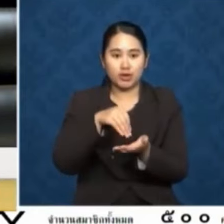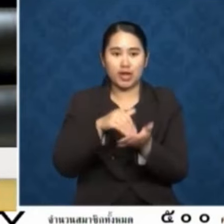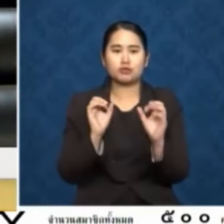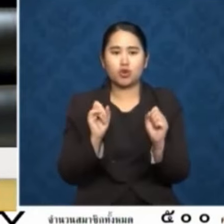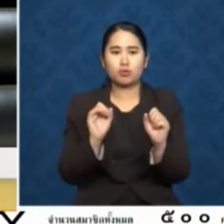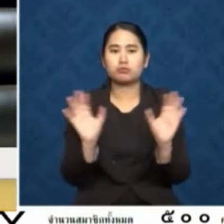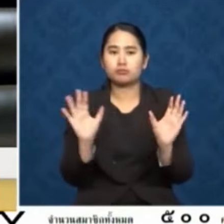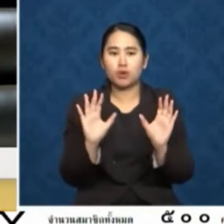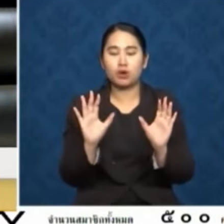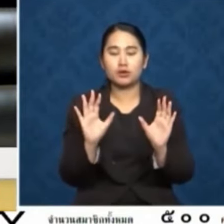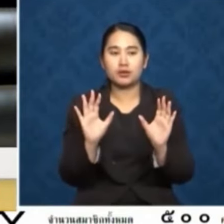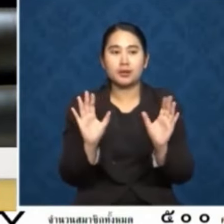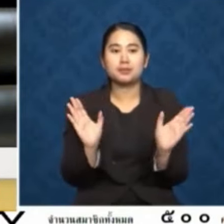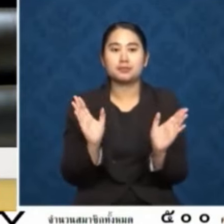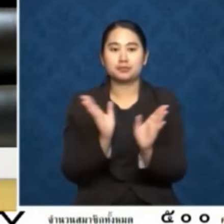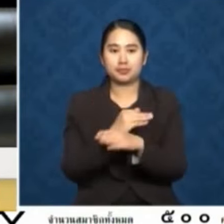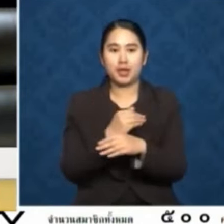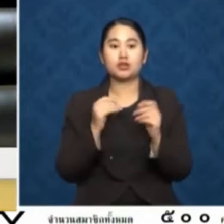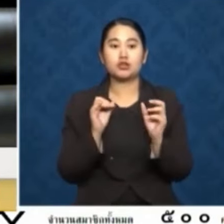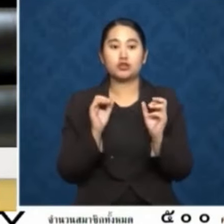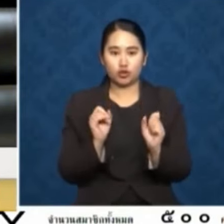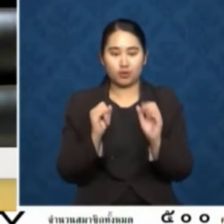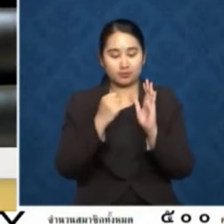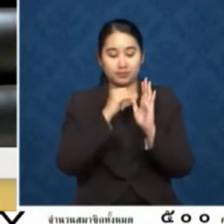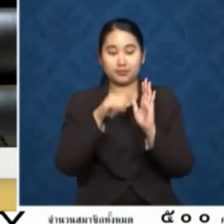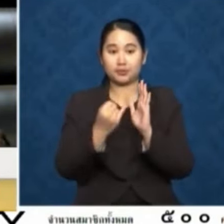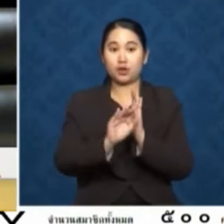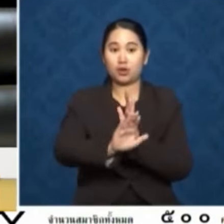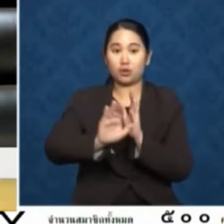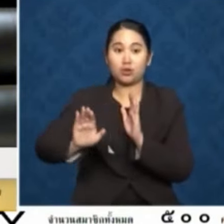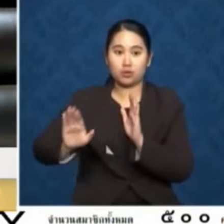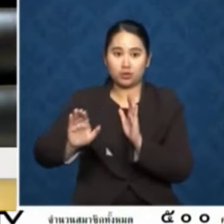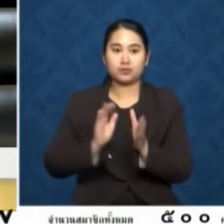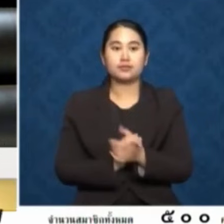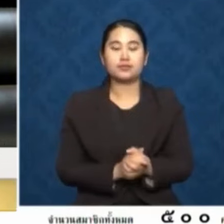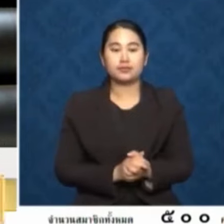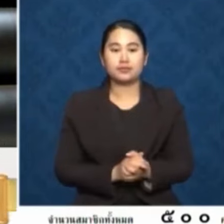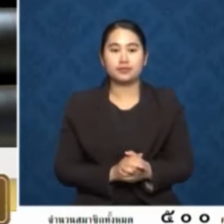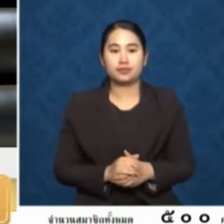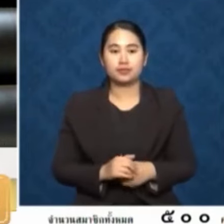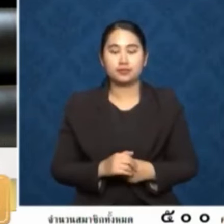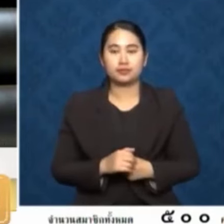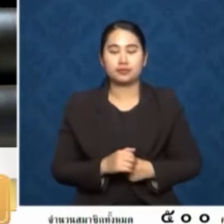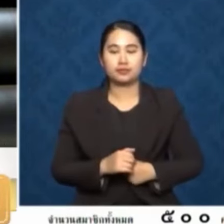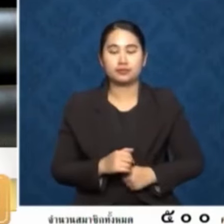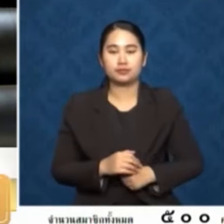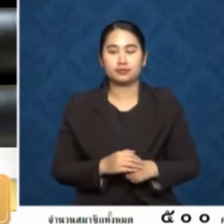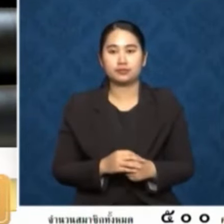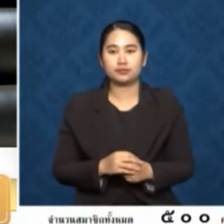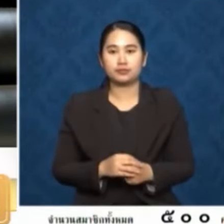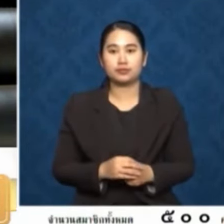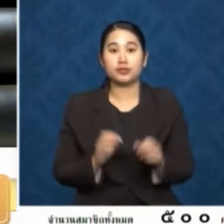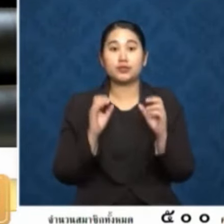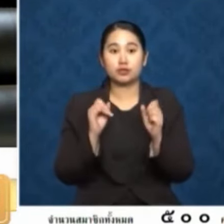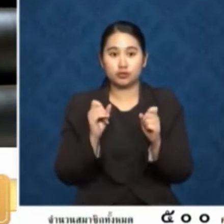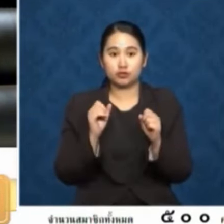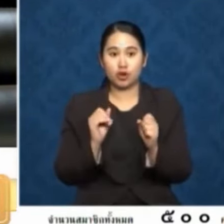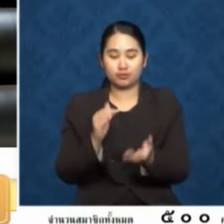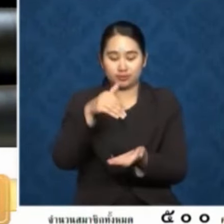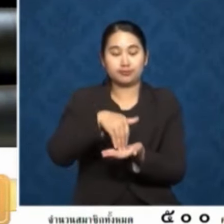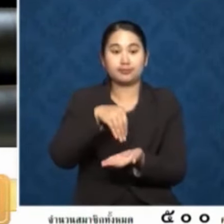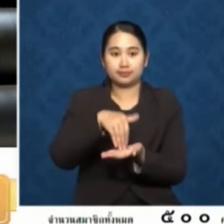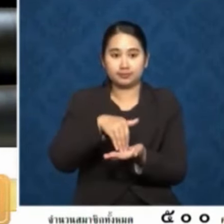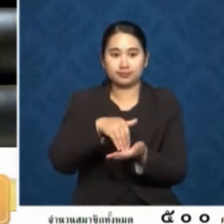ากลับไปที่ในจังหวัดนะครับซึ่งท่านประธานครับการที่มีการสอบที่ส่วนกล